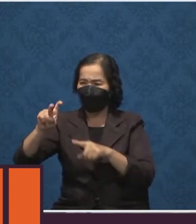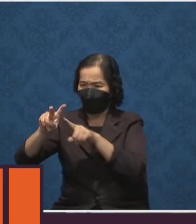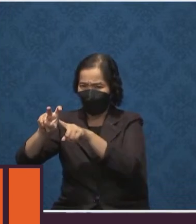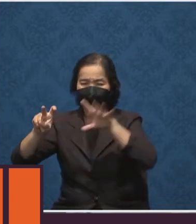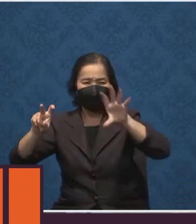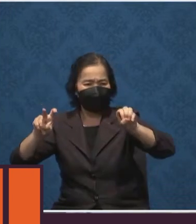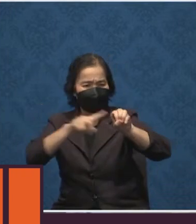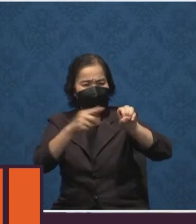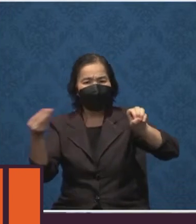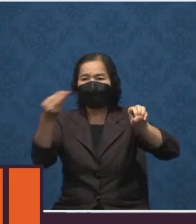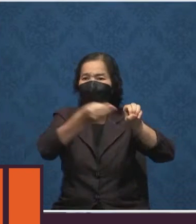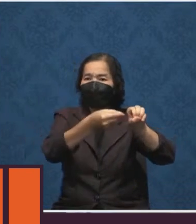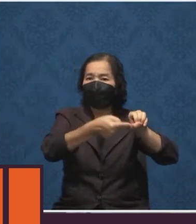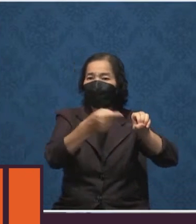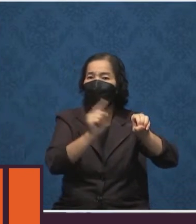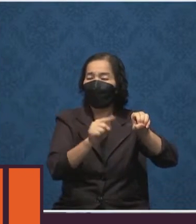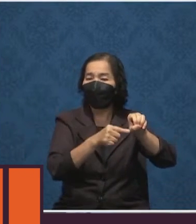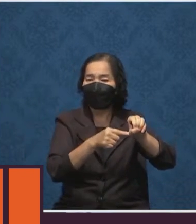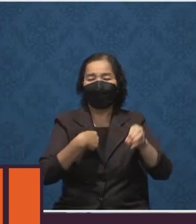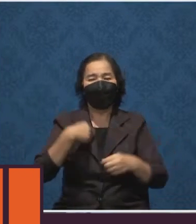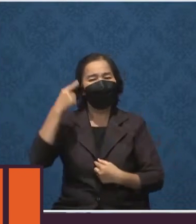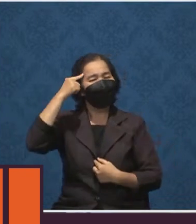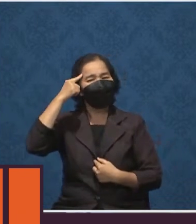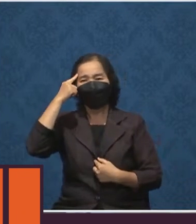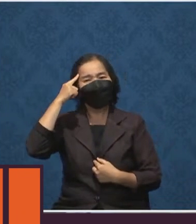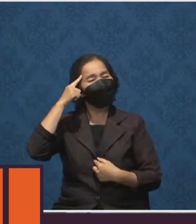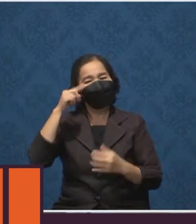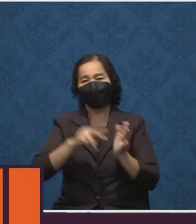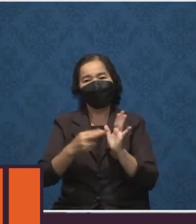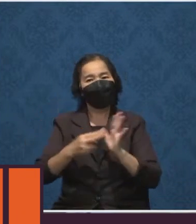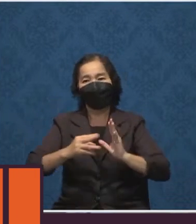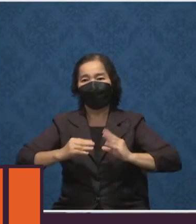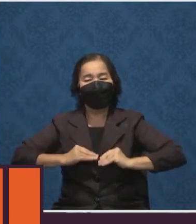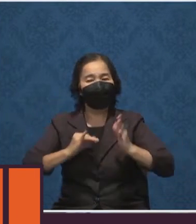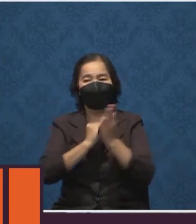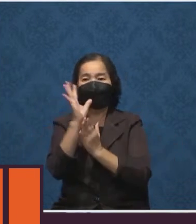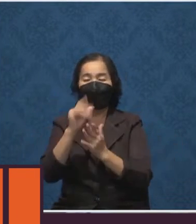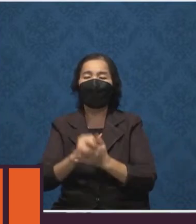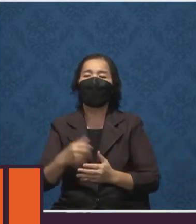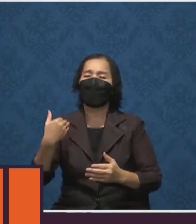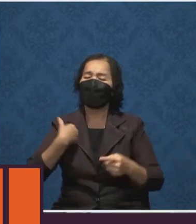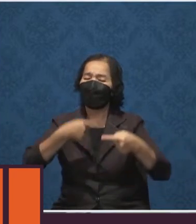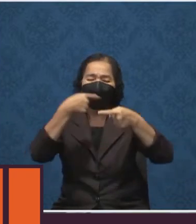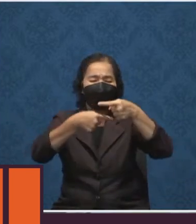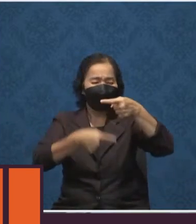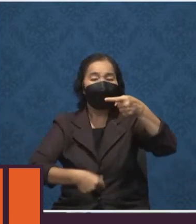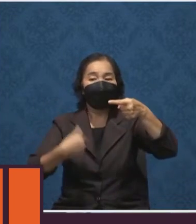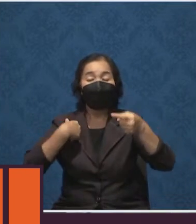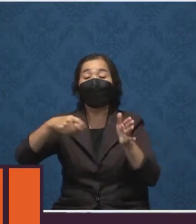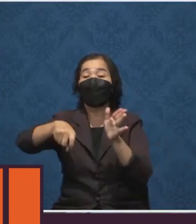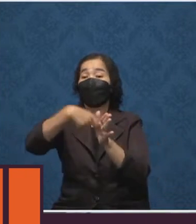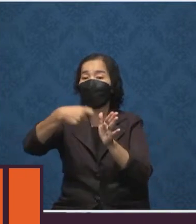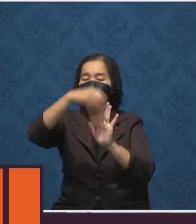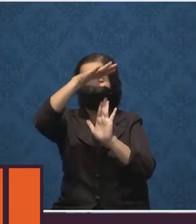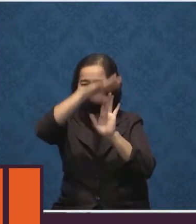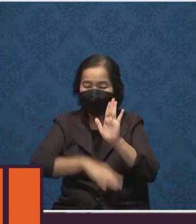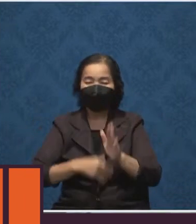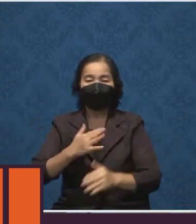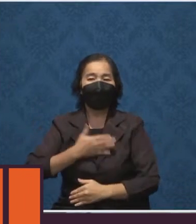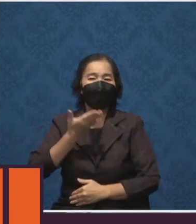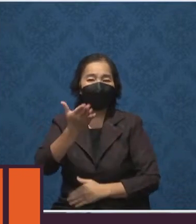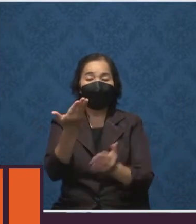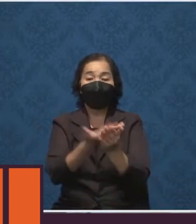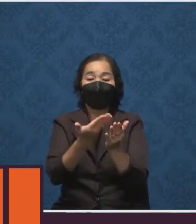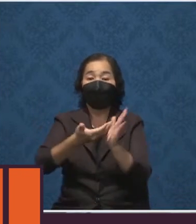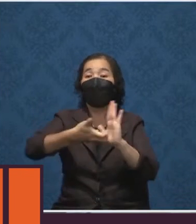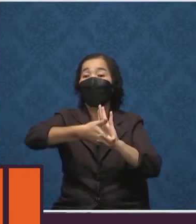บเฉพาะการผมควไม่เหมาะสมพเทาการจริ มอหลเรื่เทพาะการด้เหผลทั้หมทั้มวนนี้ผมขออนุญาปรับล